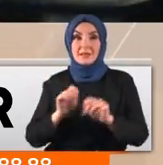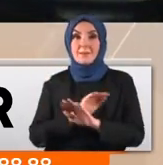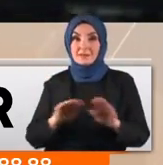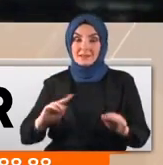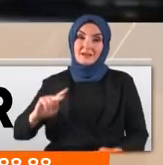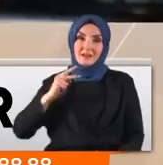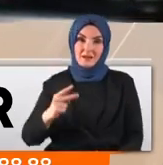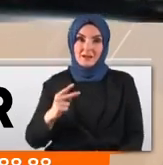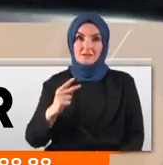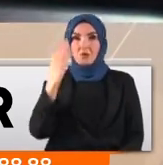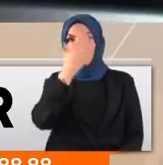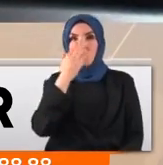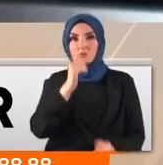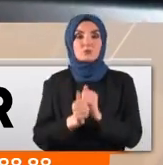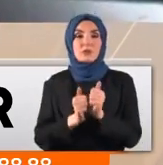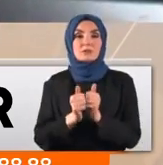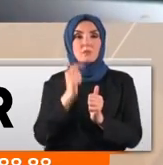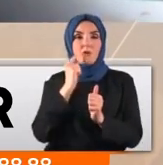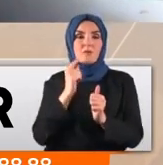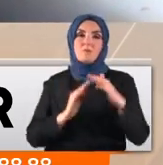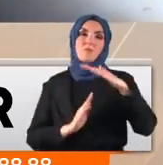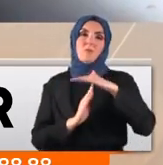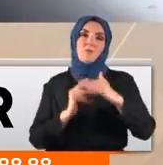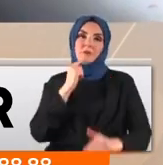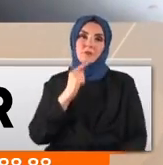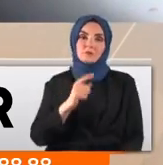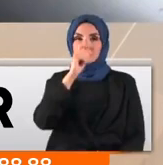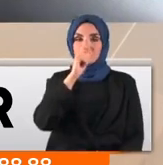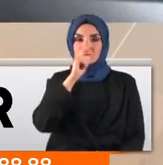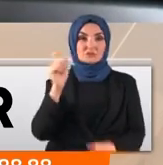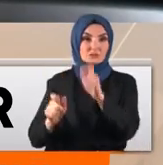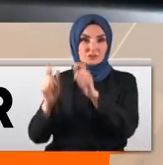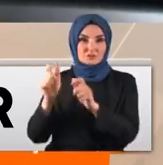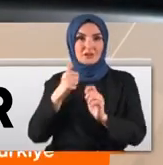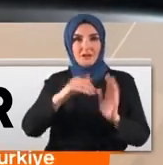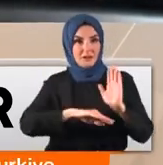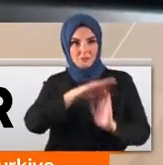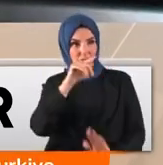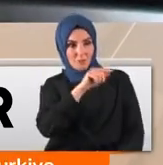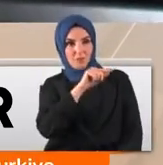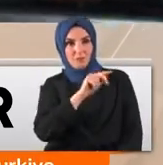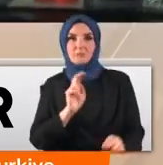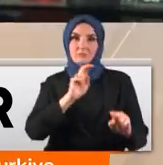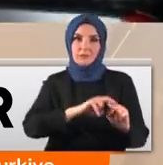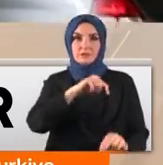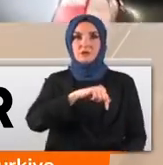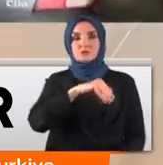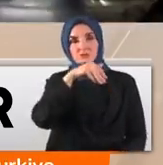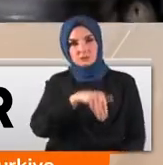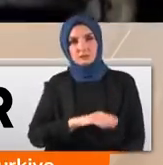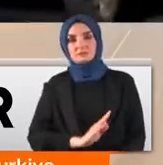dedi. İşte işçiler bu karşıdaki asansörlerle aşağı inip çıkıyor Nihan Günay. Burada cuma